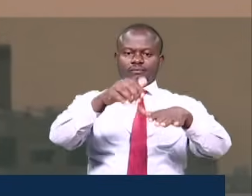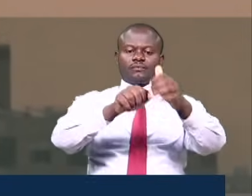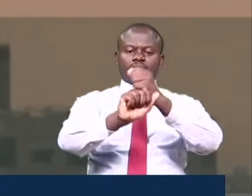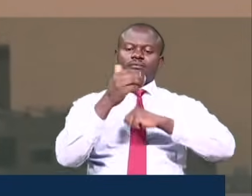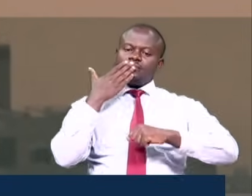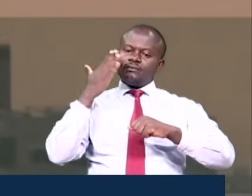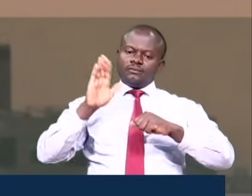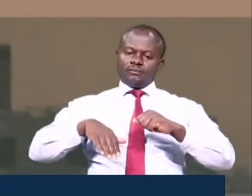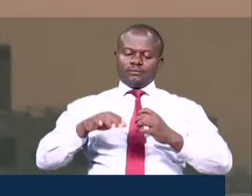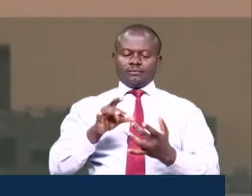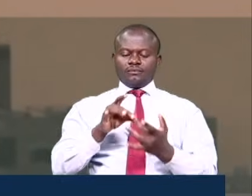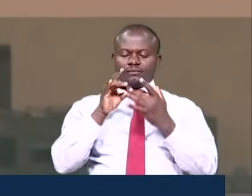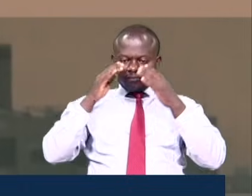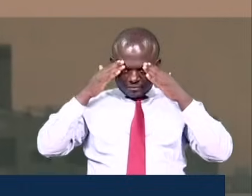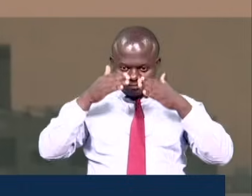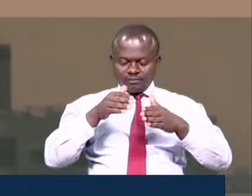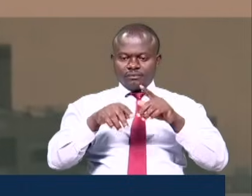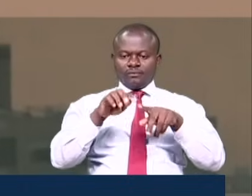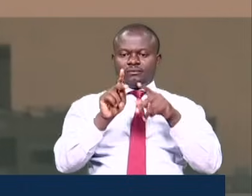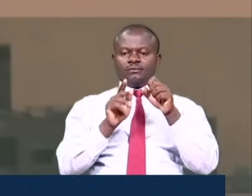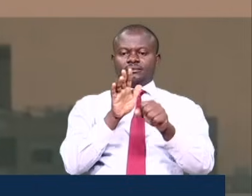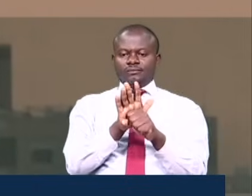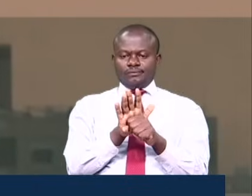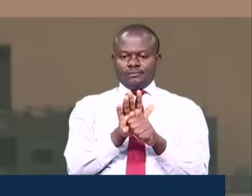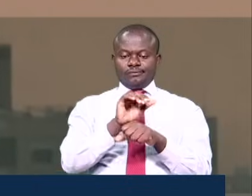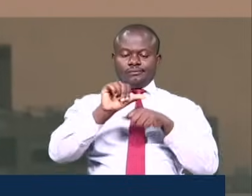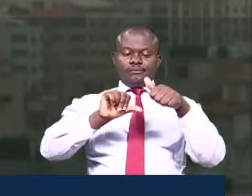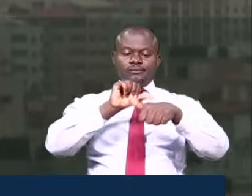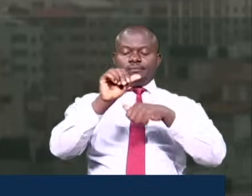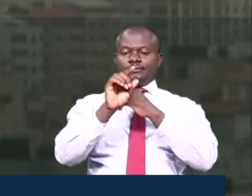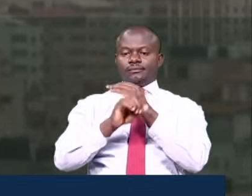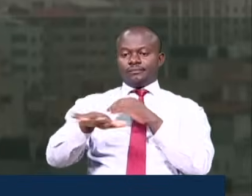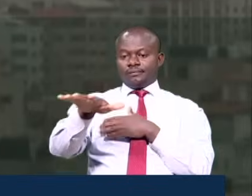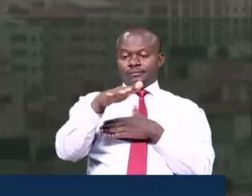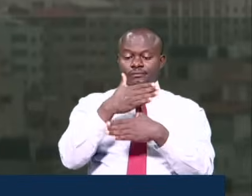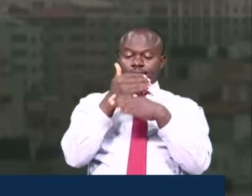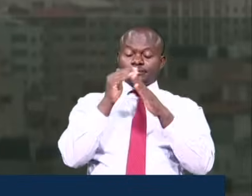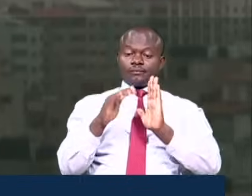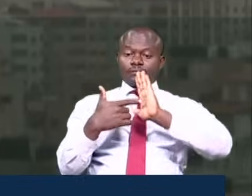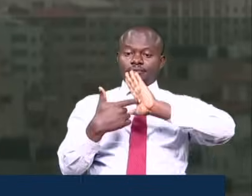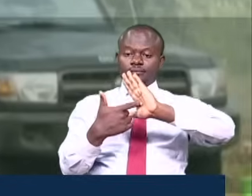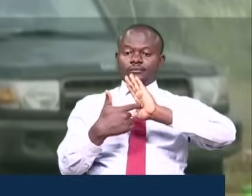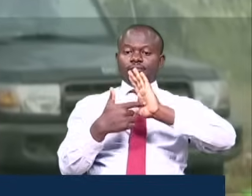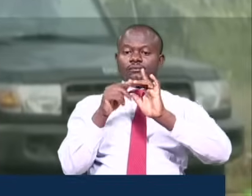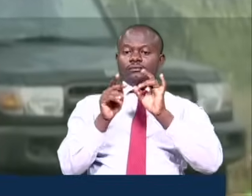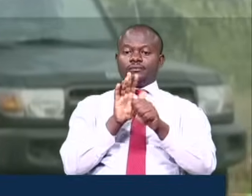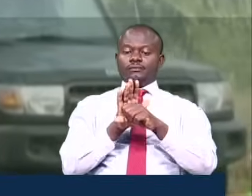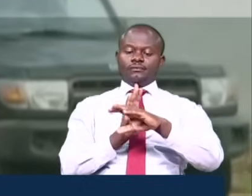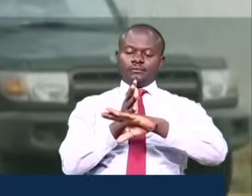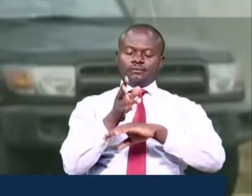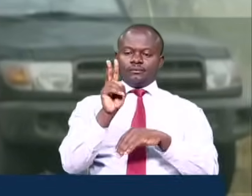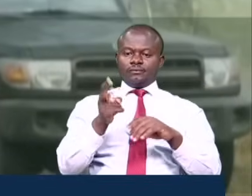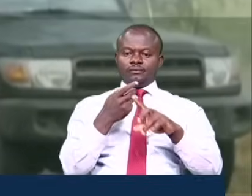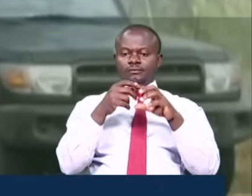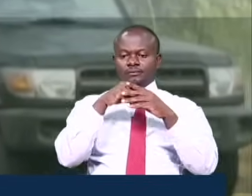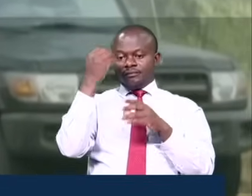by'iterabwoba hariko byibaza inzira karengane z'abasivili kubirebana na karere Minisitiri Biruta yahishuye ko hari abacancuro bagera ku 2000 baturuka mu